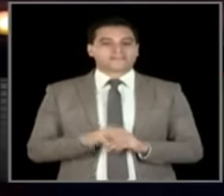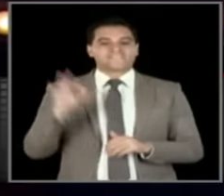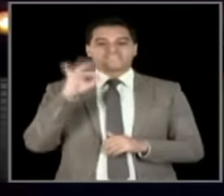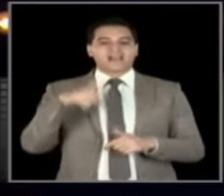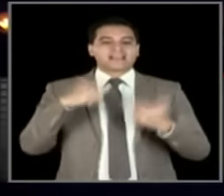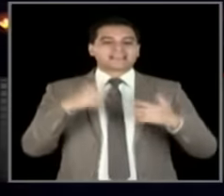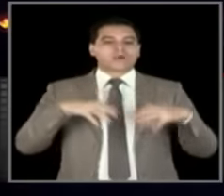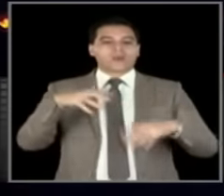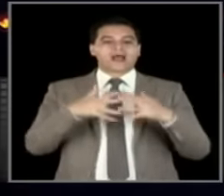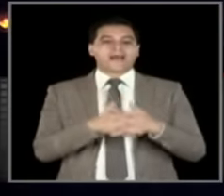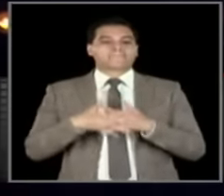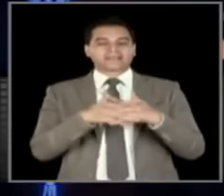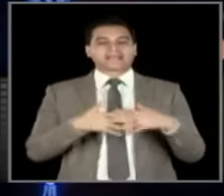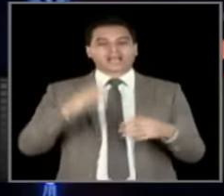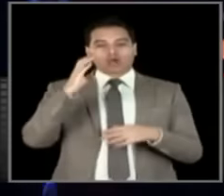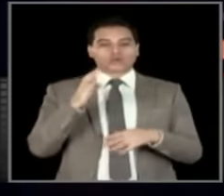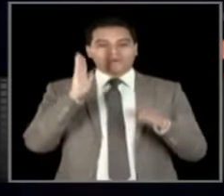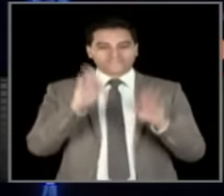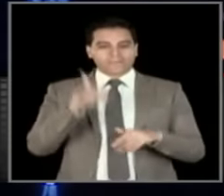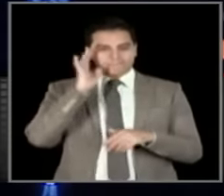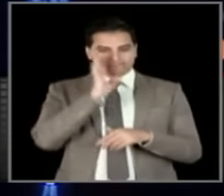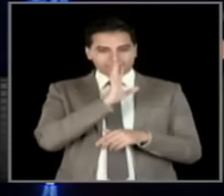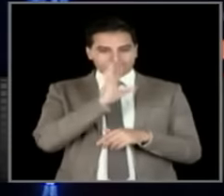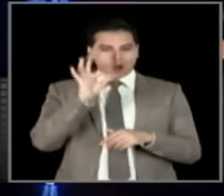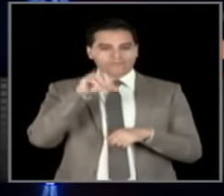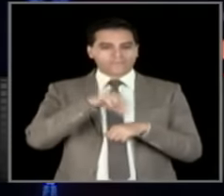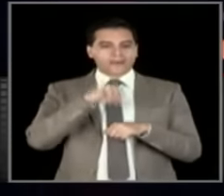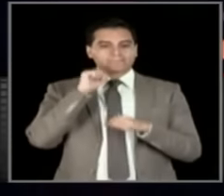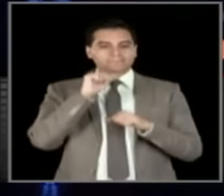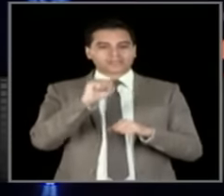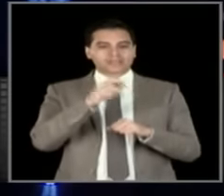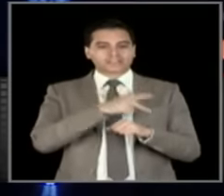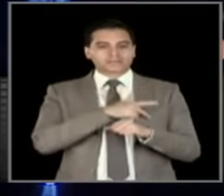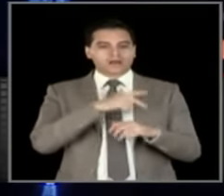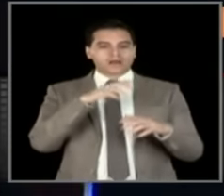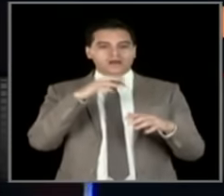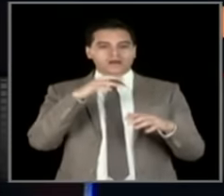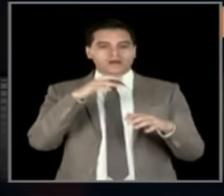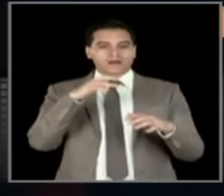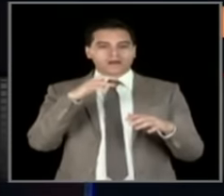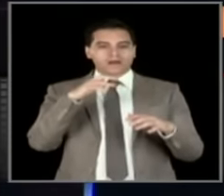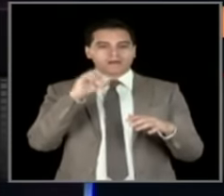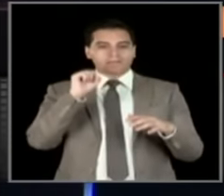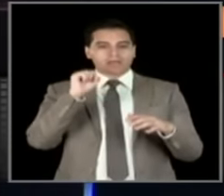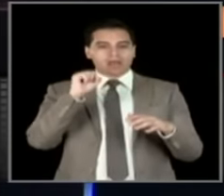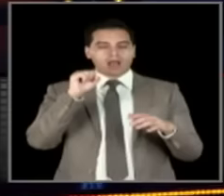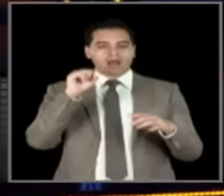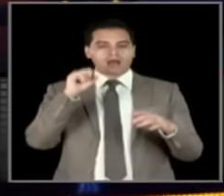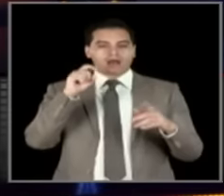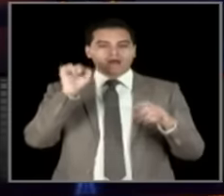في أي من دول أمريكا الجنوبية تحدث ظاهرة برق كاتاتومبو